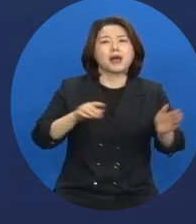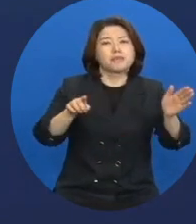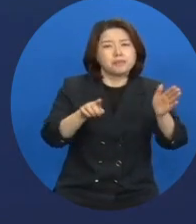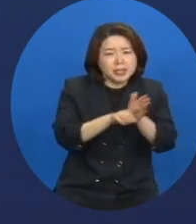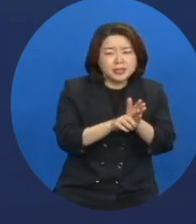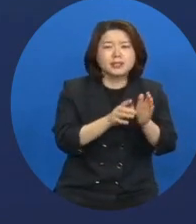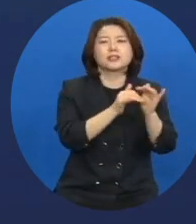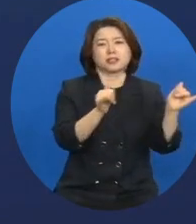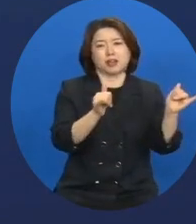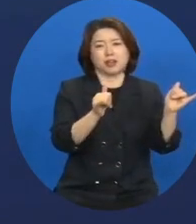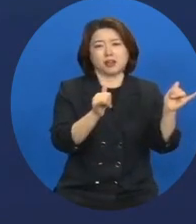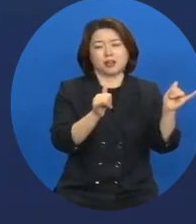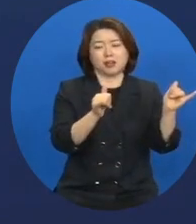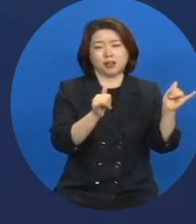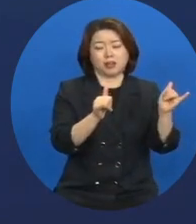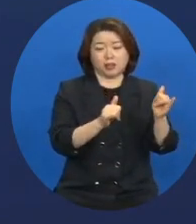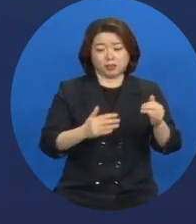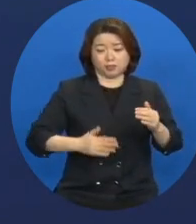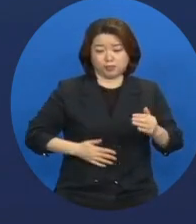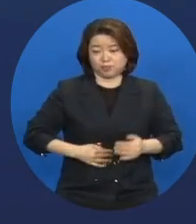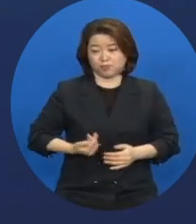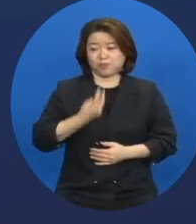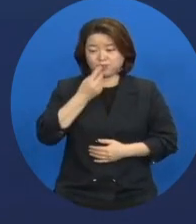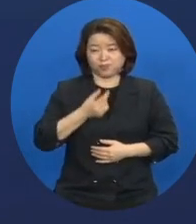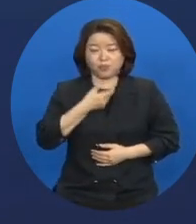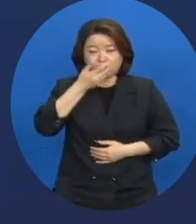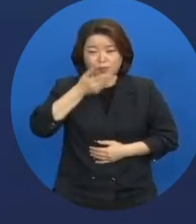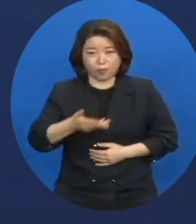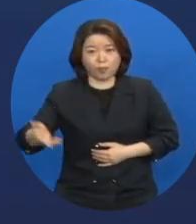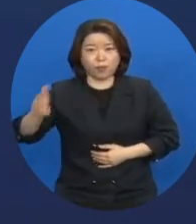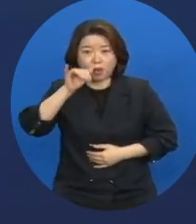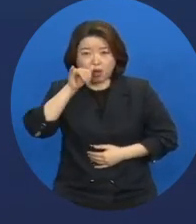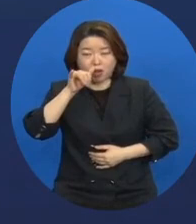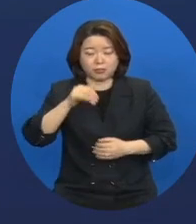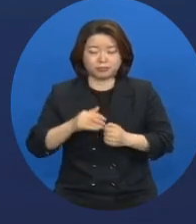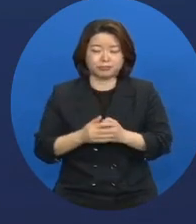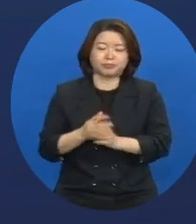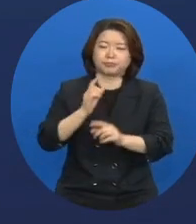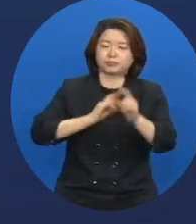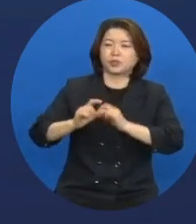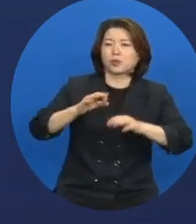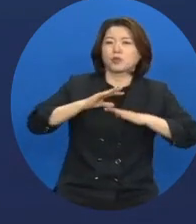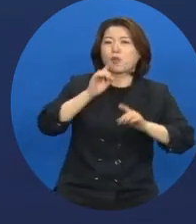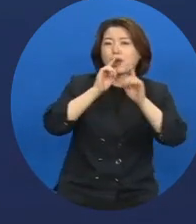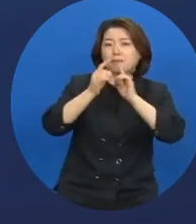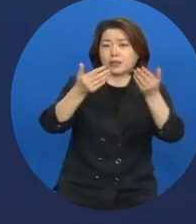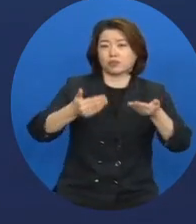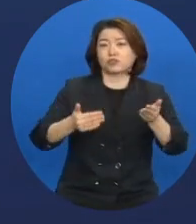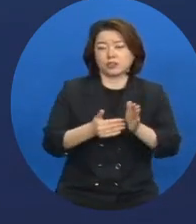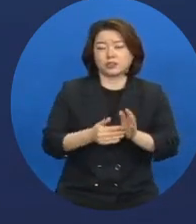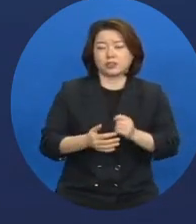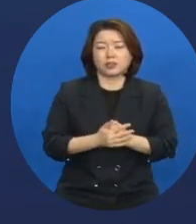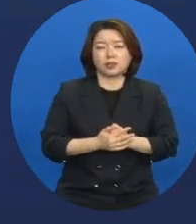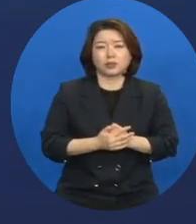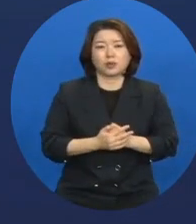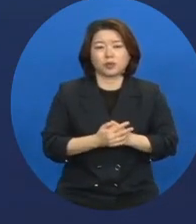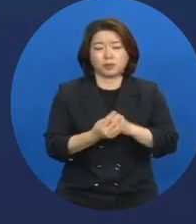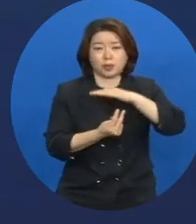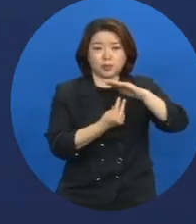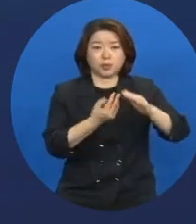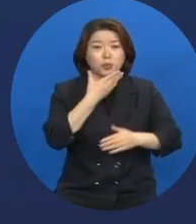자는 그렇게 말씀하셨어요. 더 놀라운 말씀도 하셨습니다. 요한복음 14장